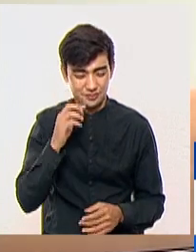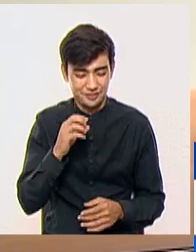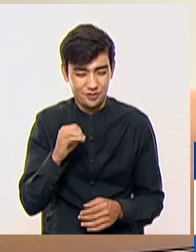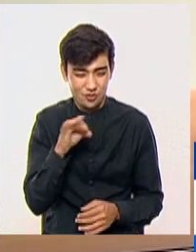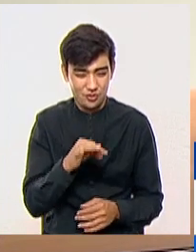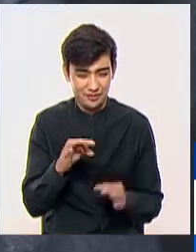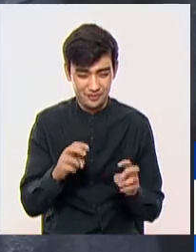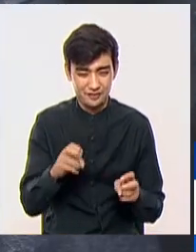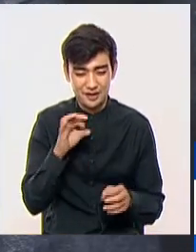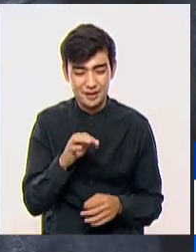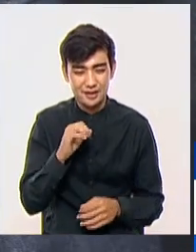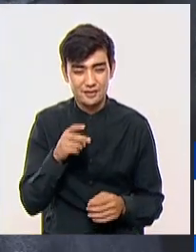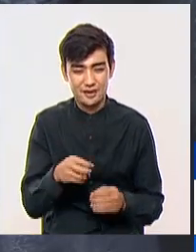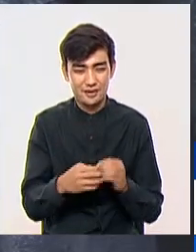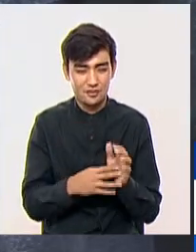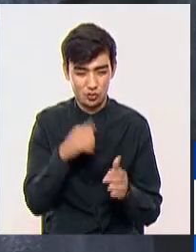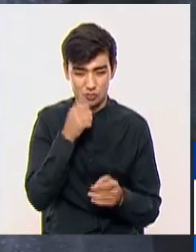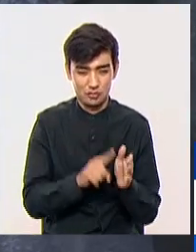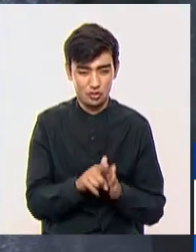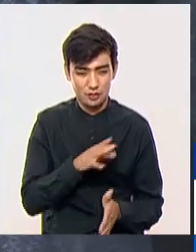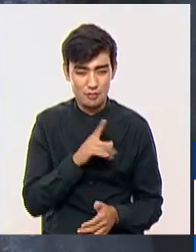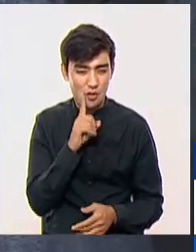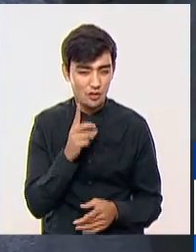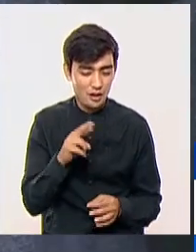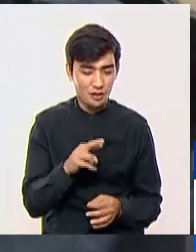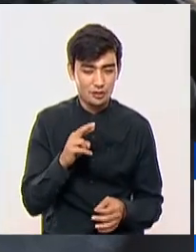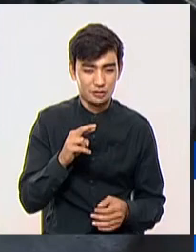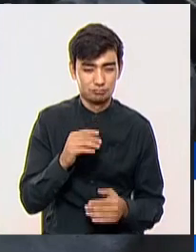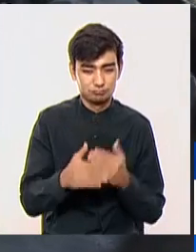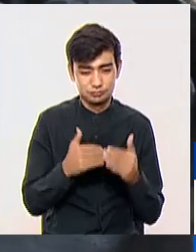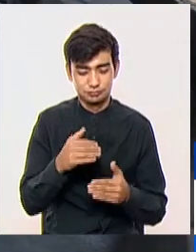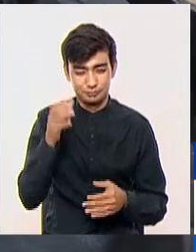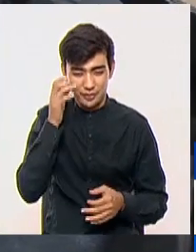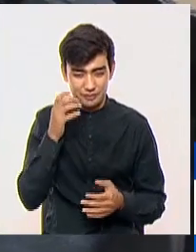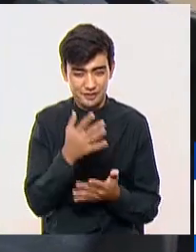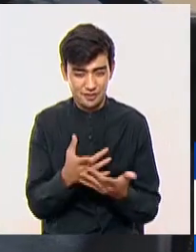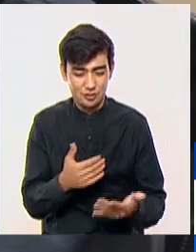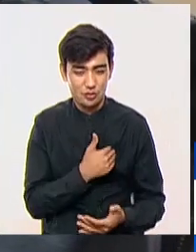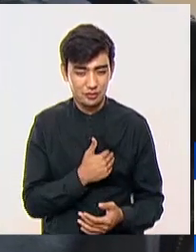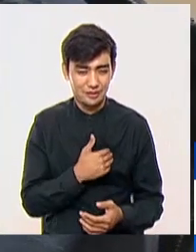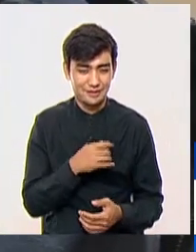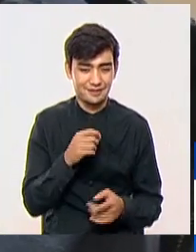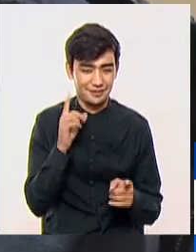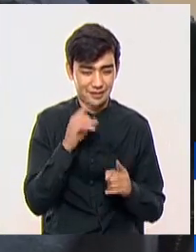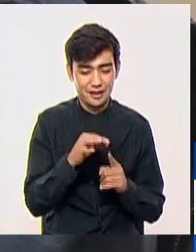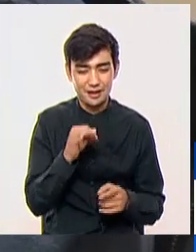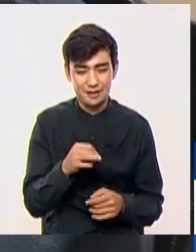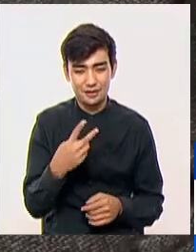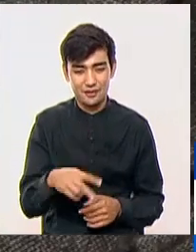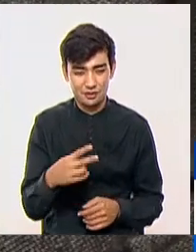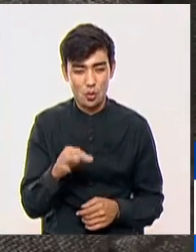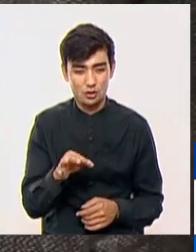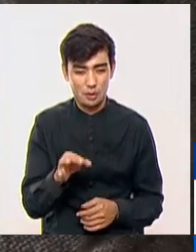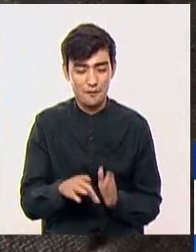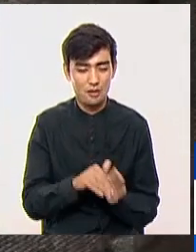жылдан бері жұмыс істейді. Ол жастардың патриоттық тәрбиеге және халықтың саяси сауаттылығын арттыруға бағытталған. Естеріңізге сала кетсек, сайлау 20